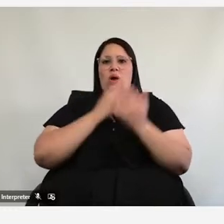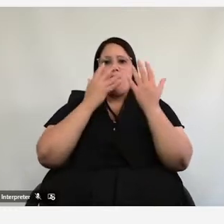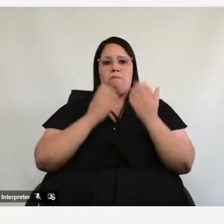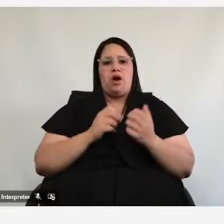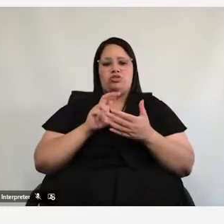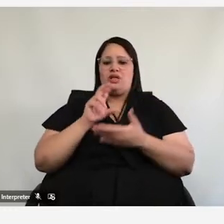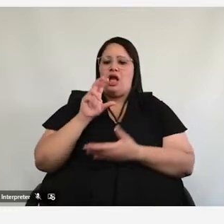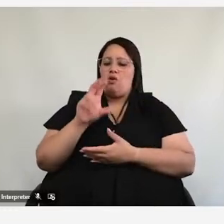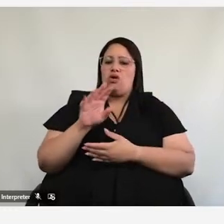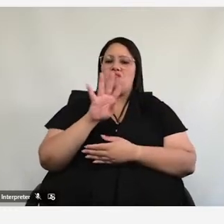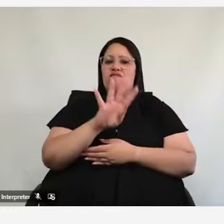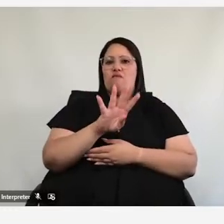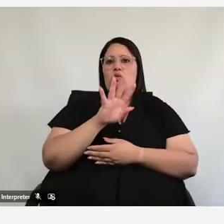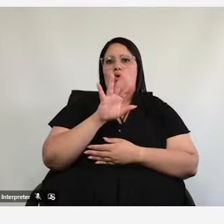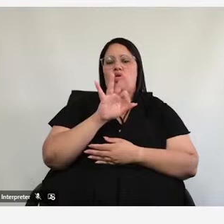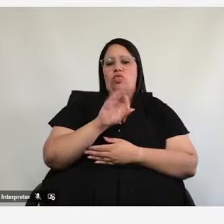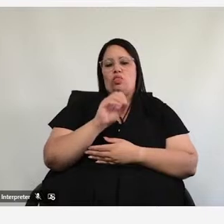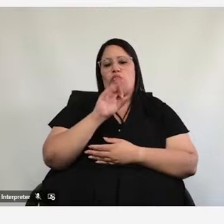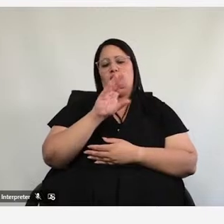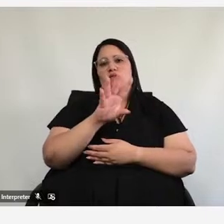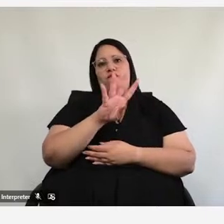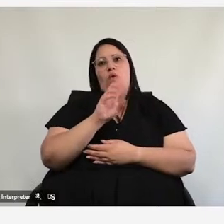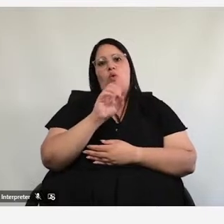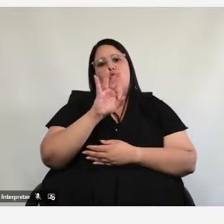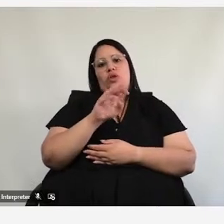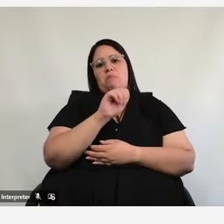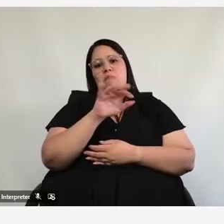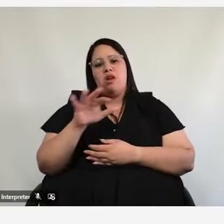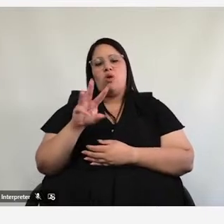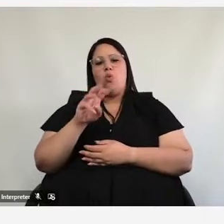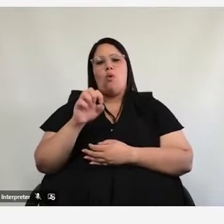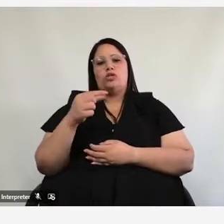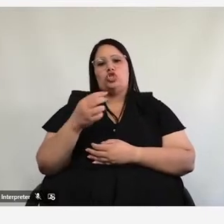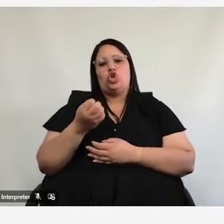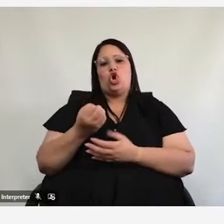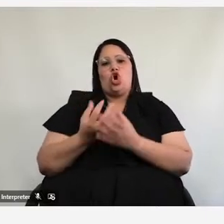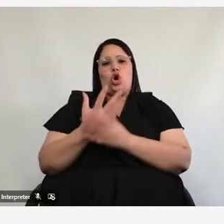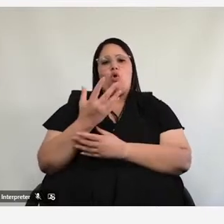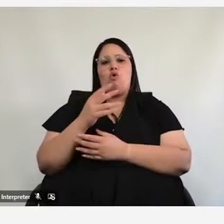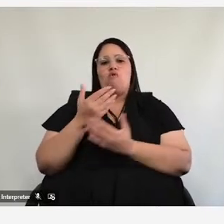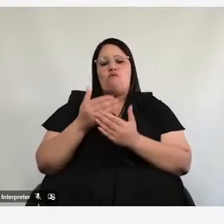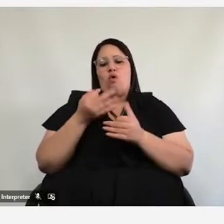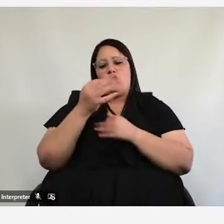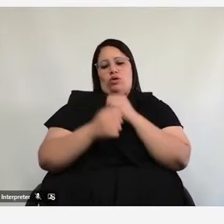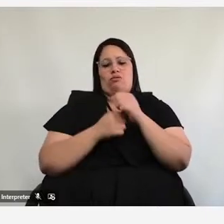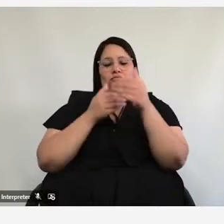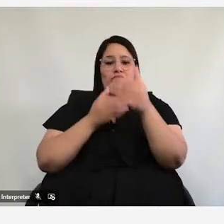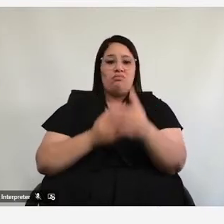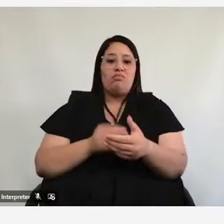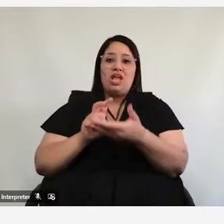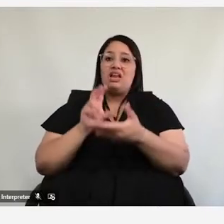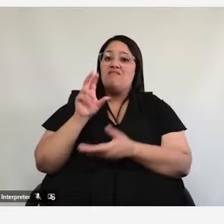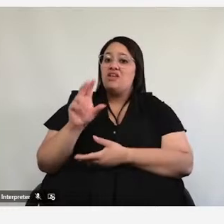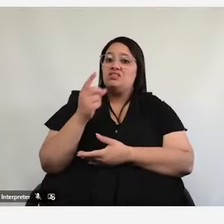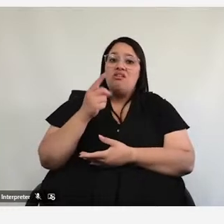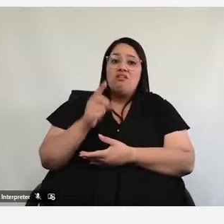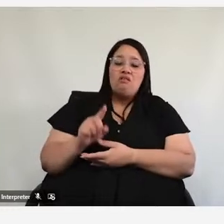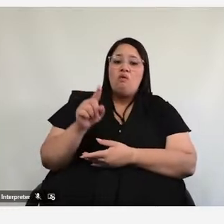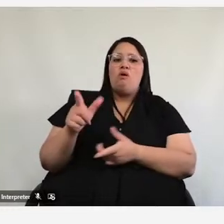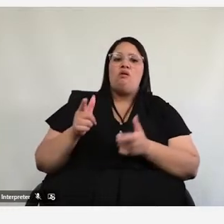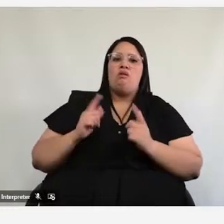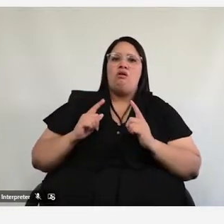allocates 403 million to Wesgrow over the MTEF period, a direct investment in